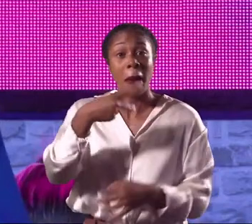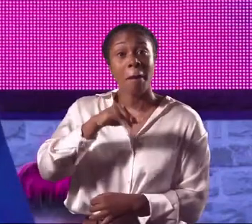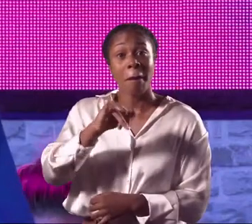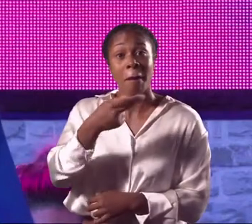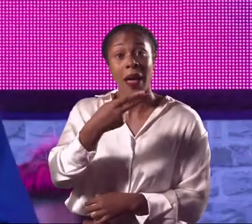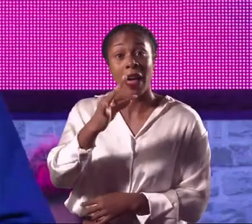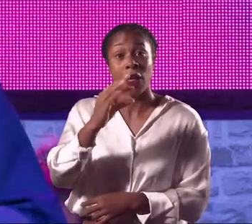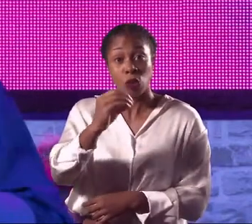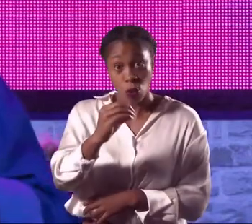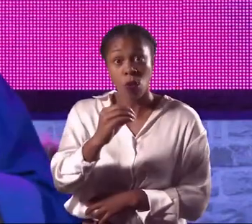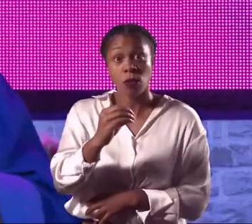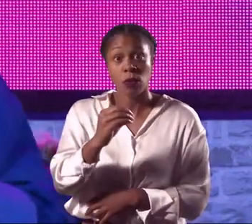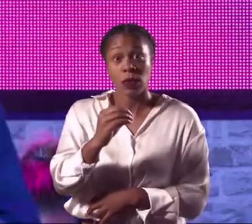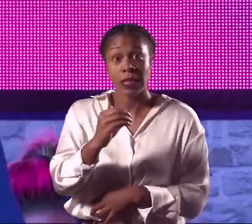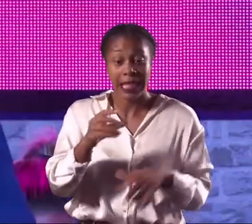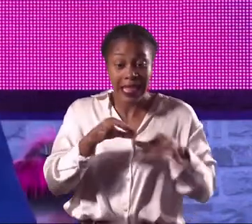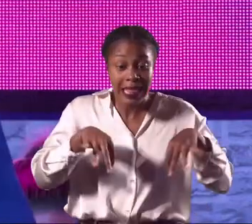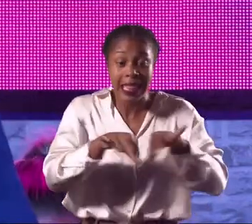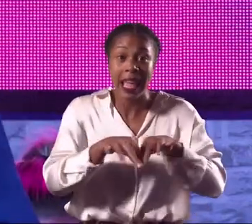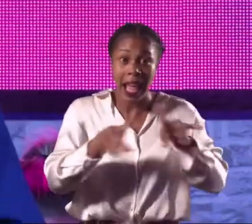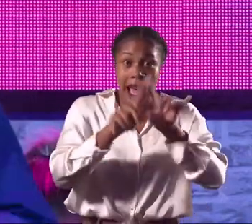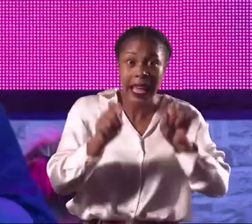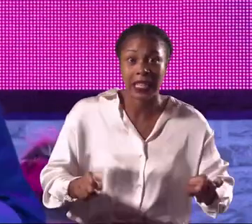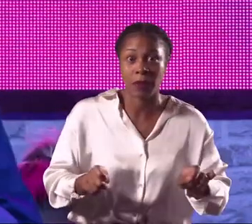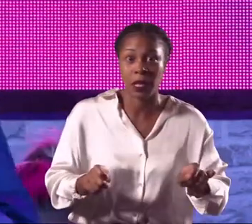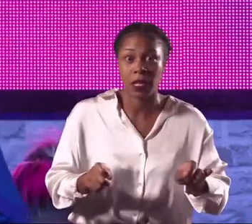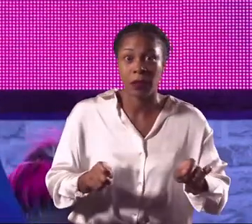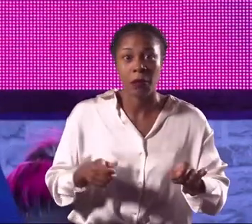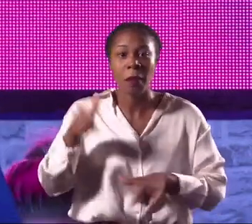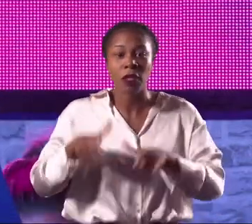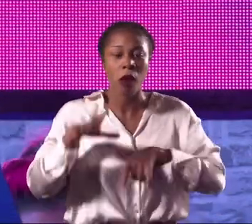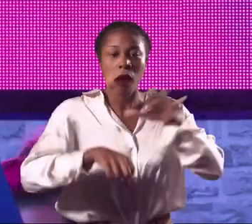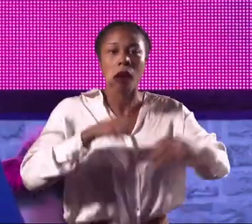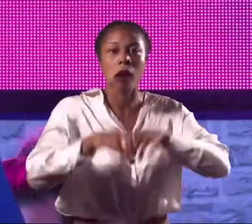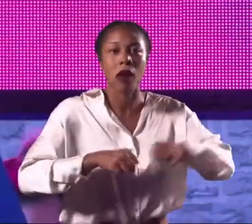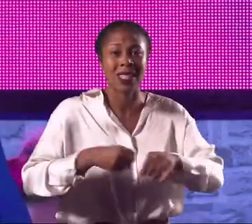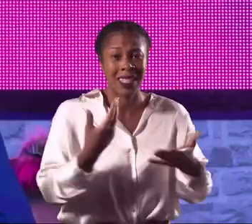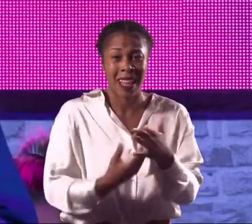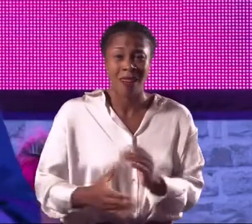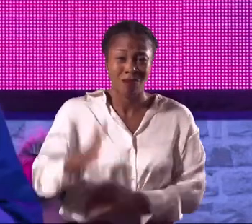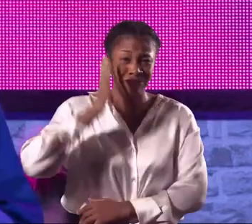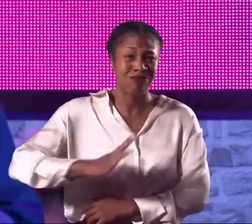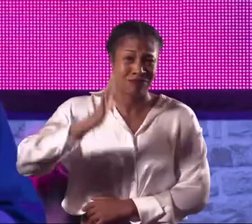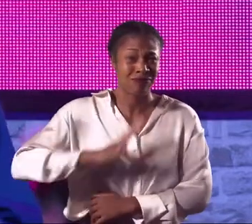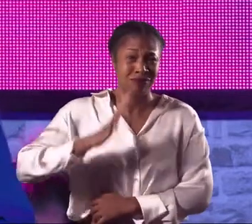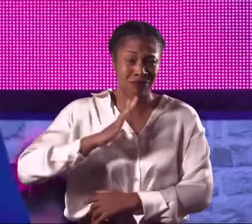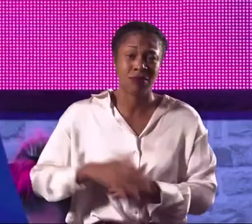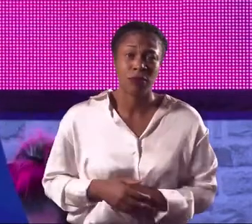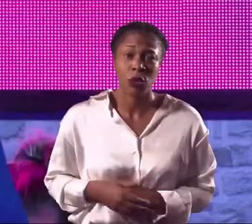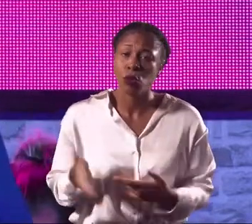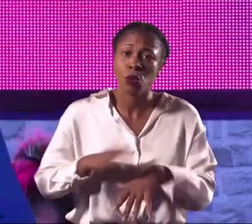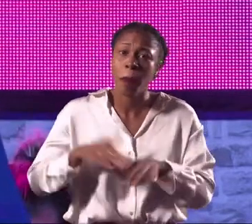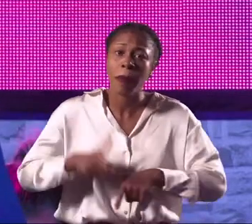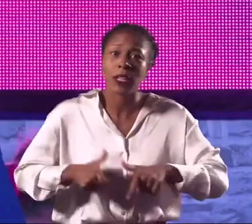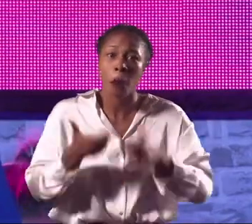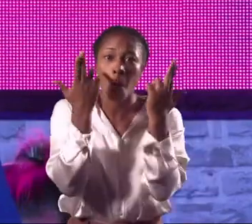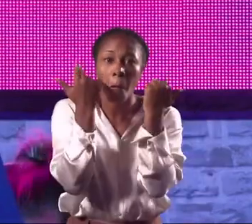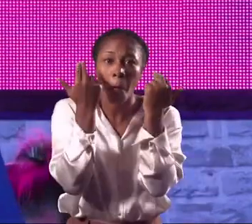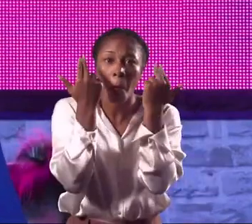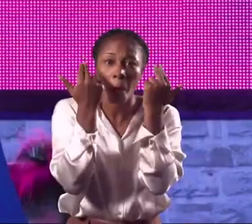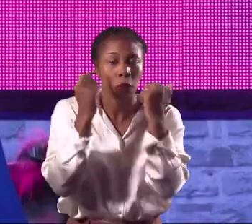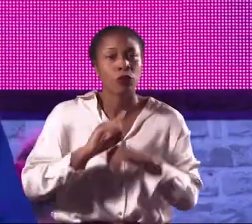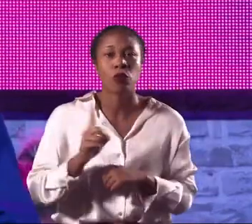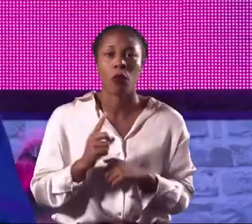l'accaparement des terres, c'est quelque chose qui est très vieux. Et aujourd'hui, les gens ne se taisent plus. Les gens veulent se révolter et dire « stop, c'est